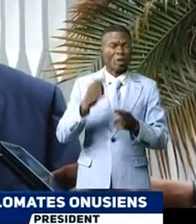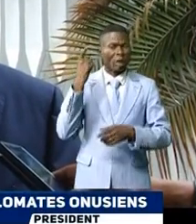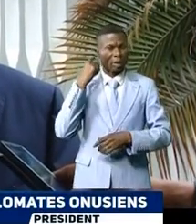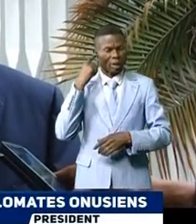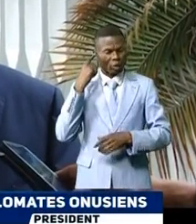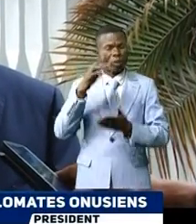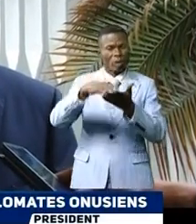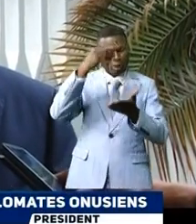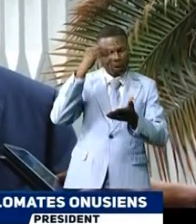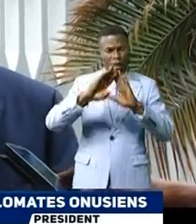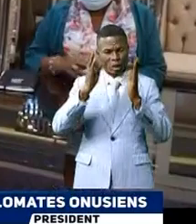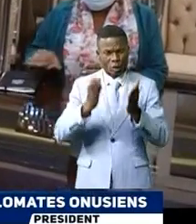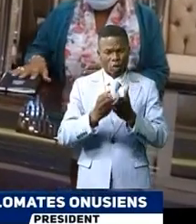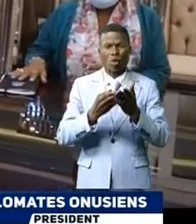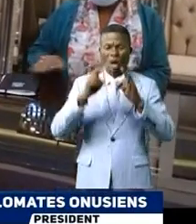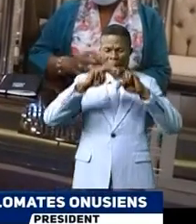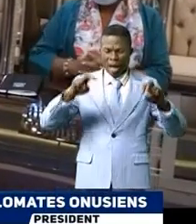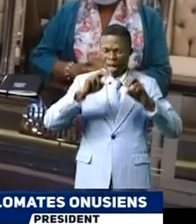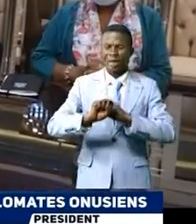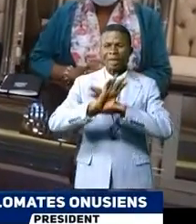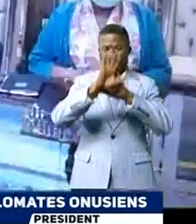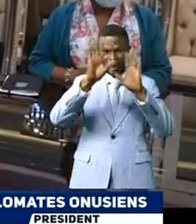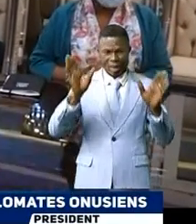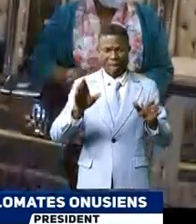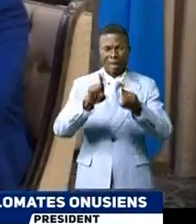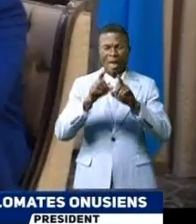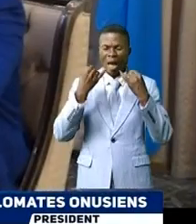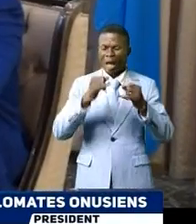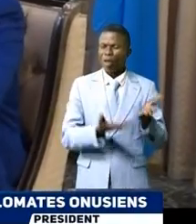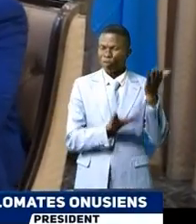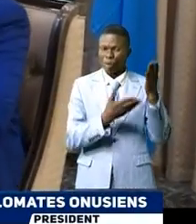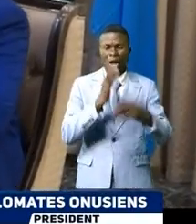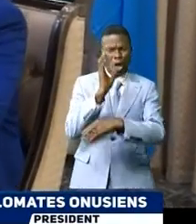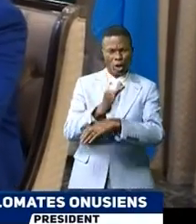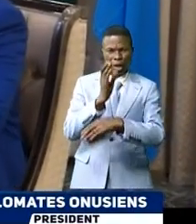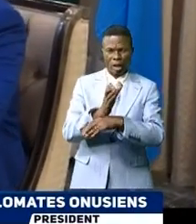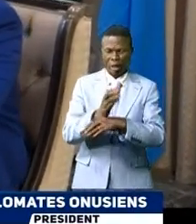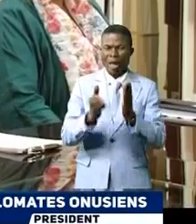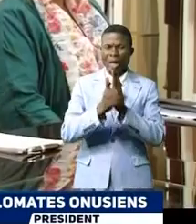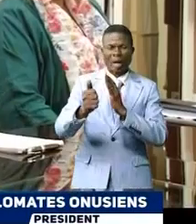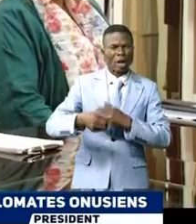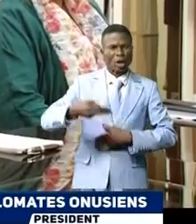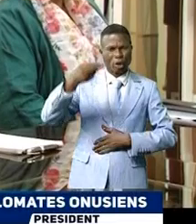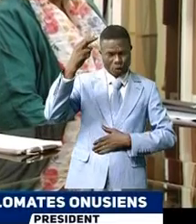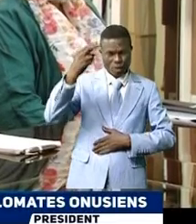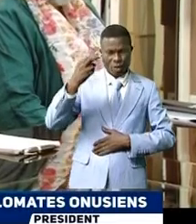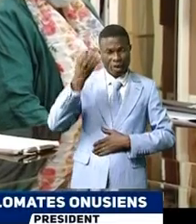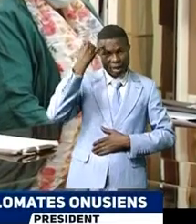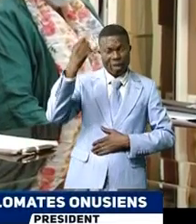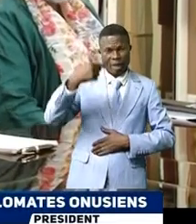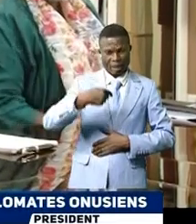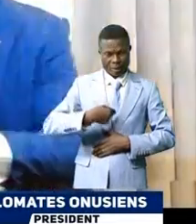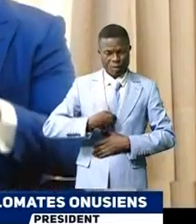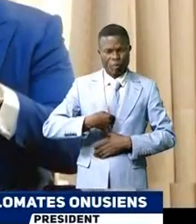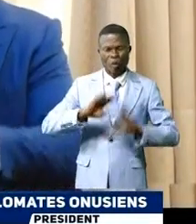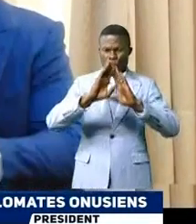lui une analyse très éclairante et des conseils de très haute qualité. Je pense que j'ai